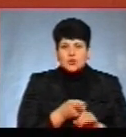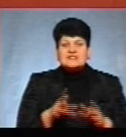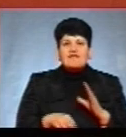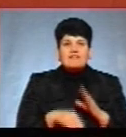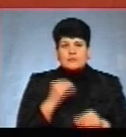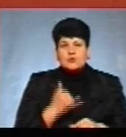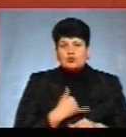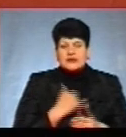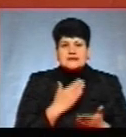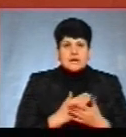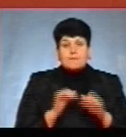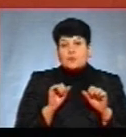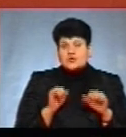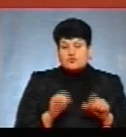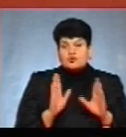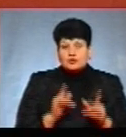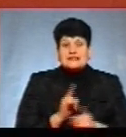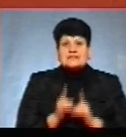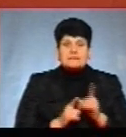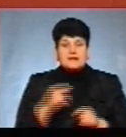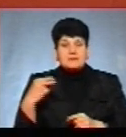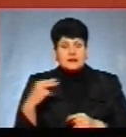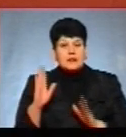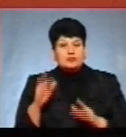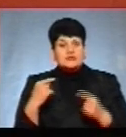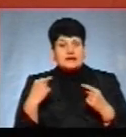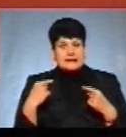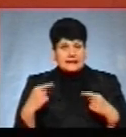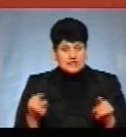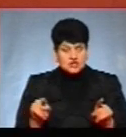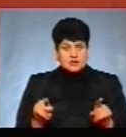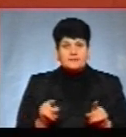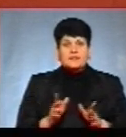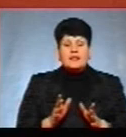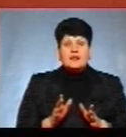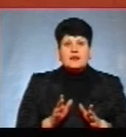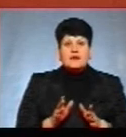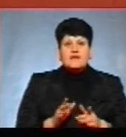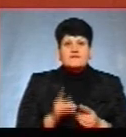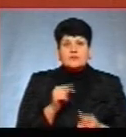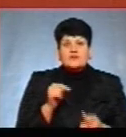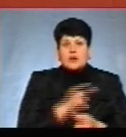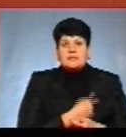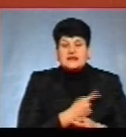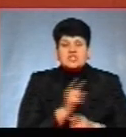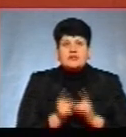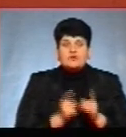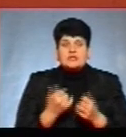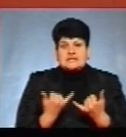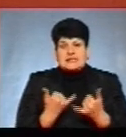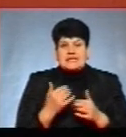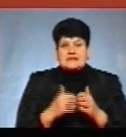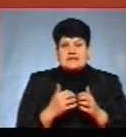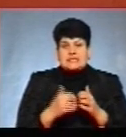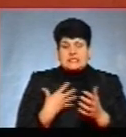зв'язку з виборами в нас є ймовірність, що буде зміна президента, буде інший, не діючий. Відповідно, медична реформа зараз десь